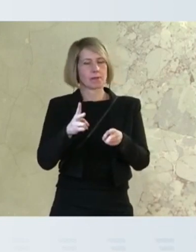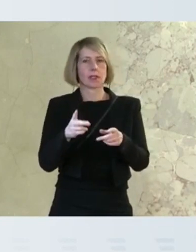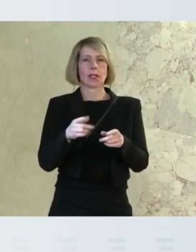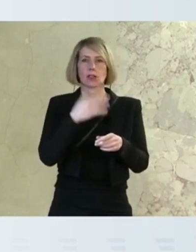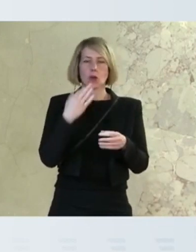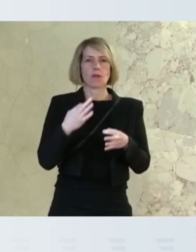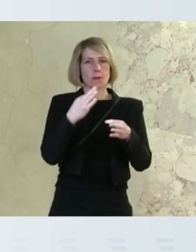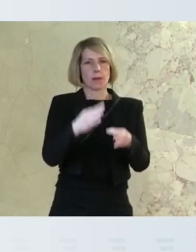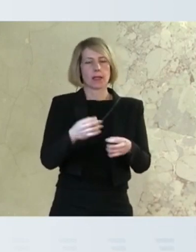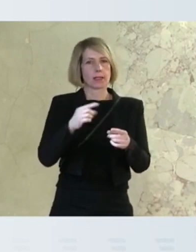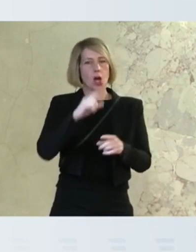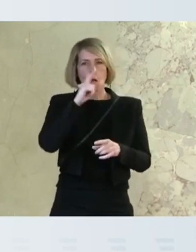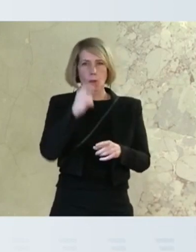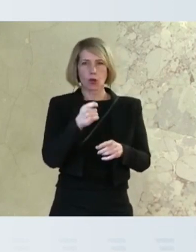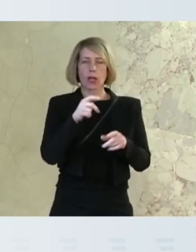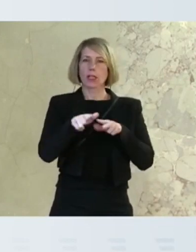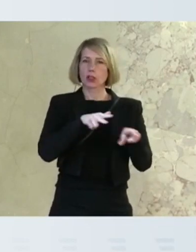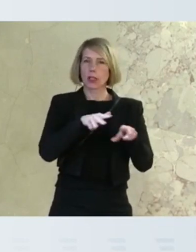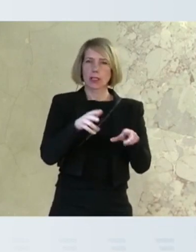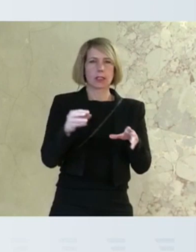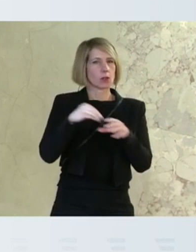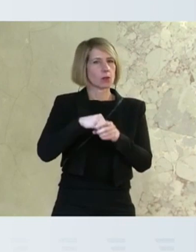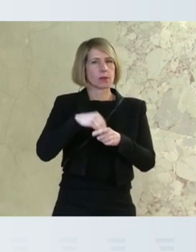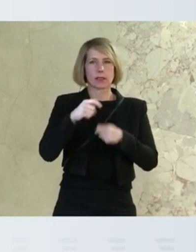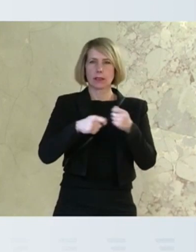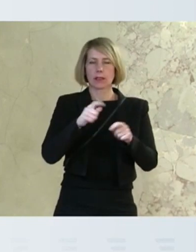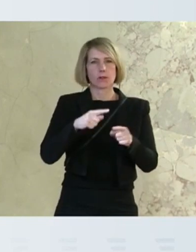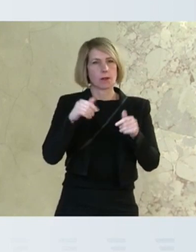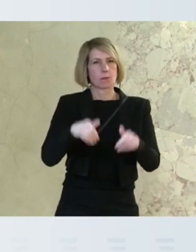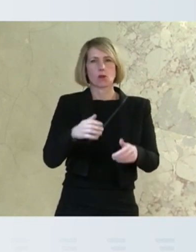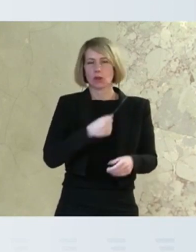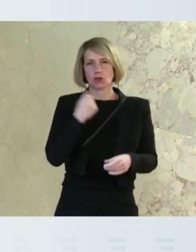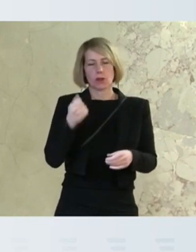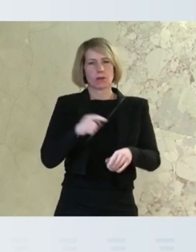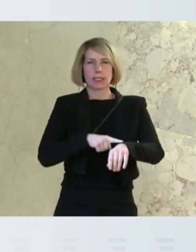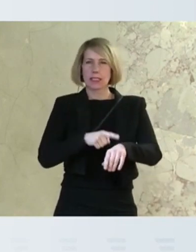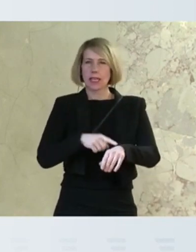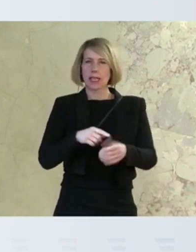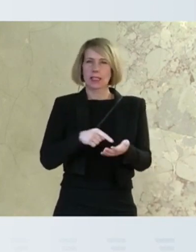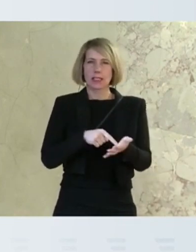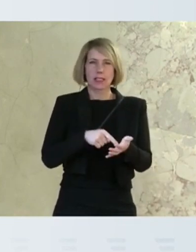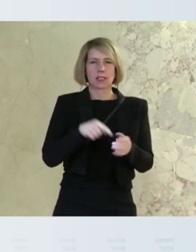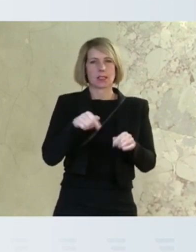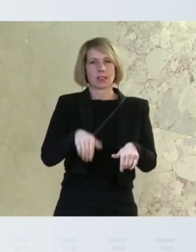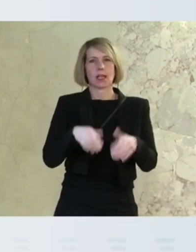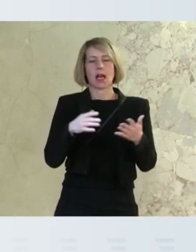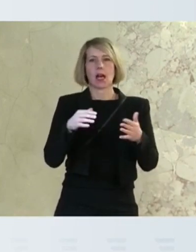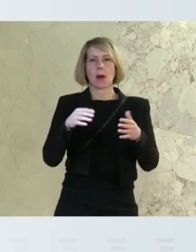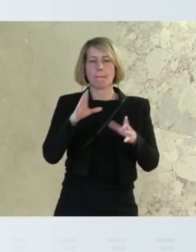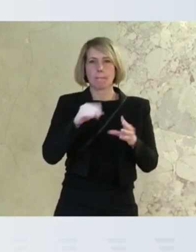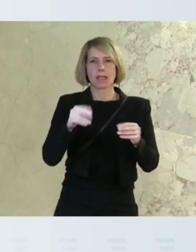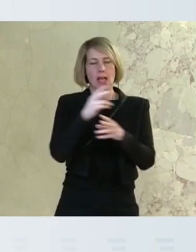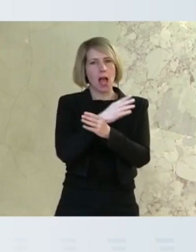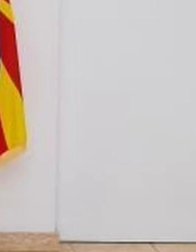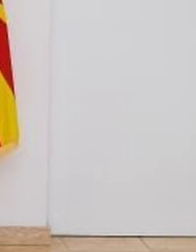Ne jemi të vonuar dhe duhet të hapim në fund negociatet antarësimit me Shqipërinë dhe Maqedoninë e Veriut. Duhet të vazhdojmë Bosnjë-Hercegovinën dhe të